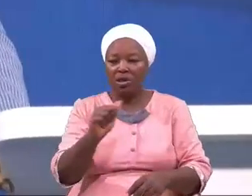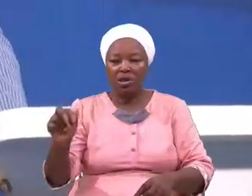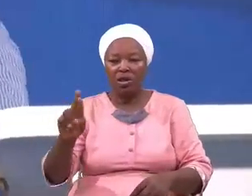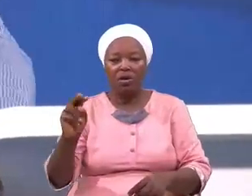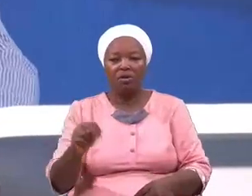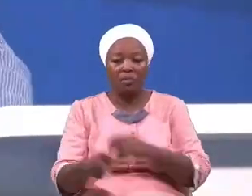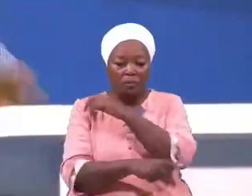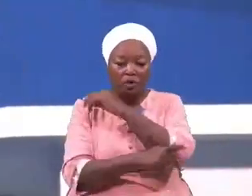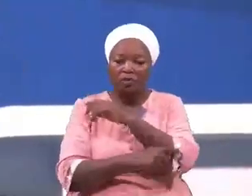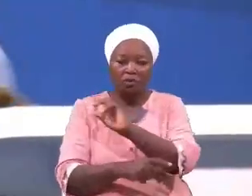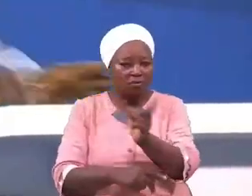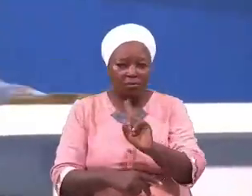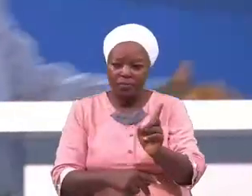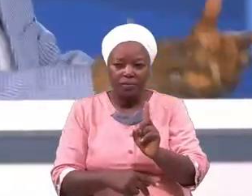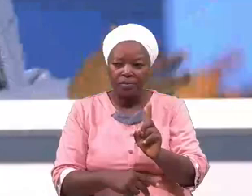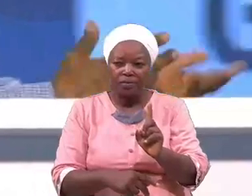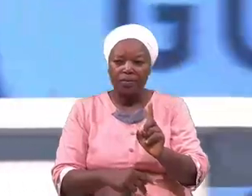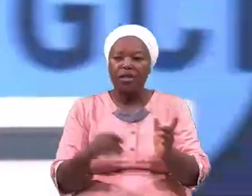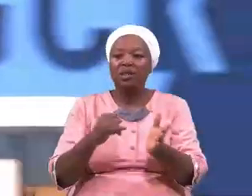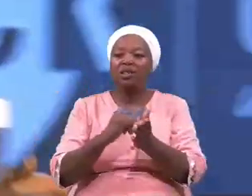Ce n'est pas la Pâque de Daron.